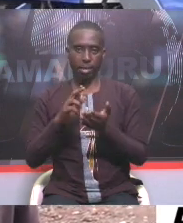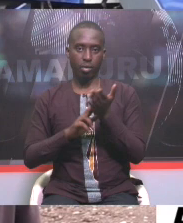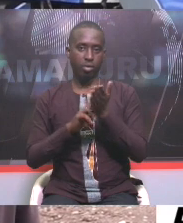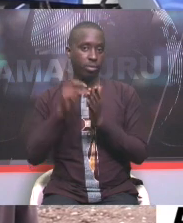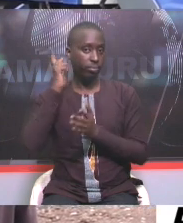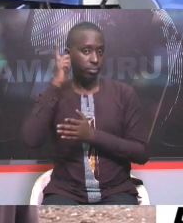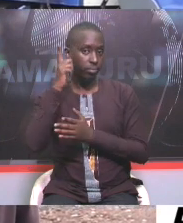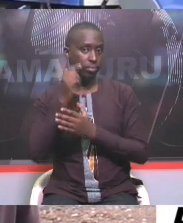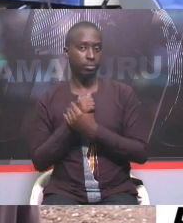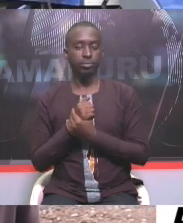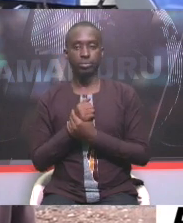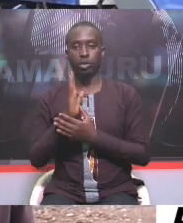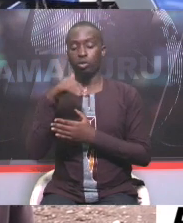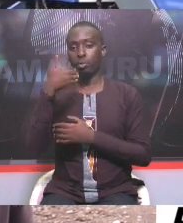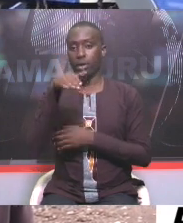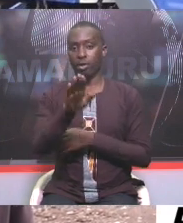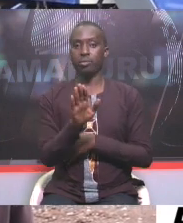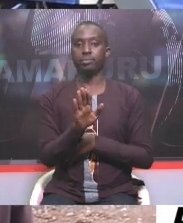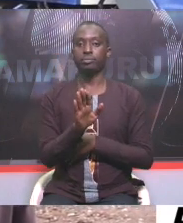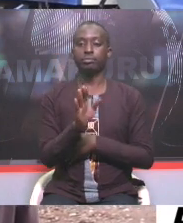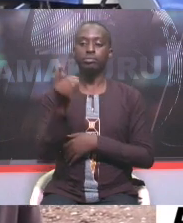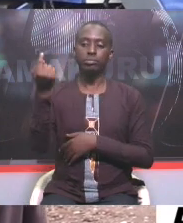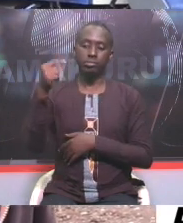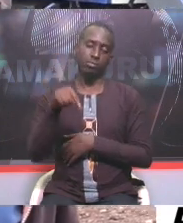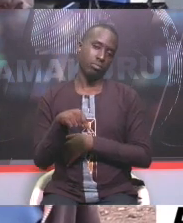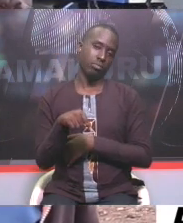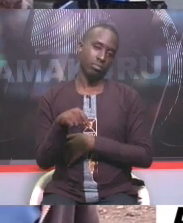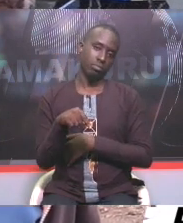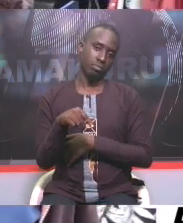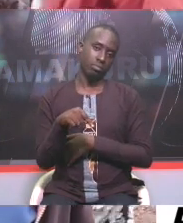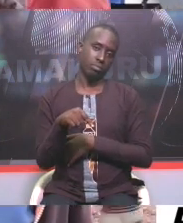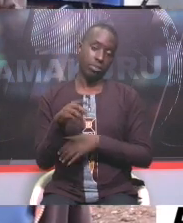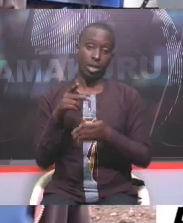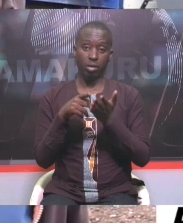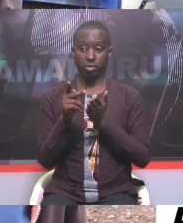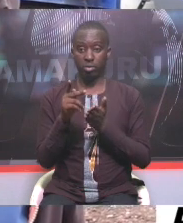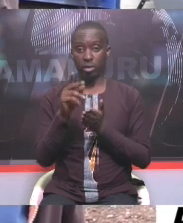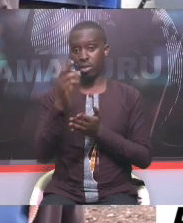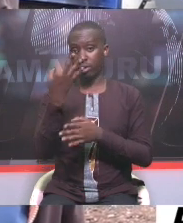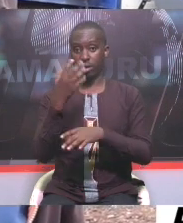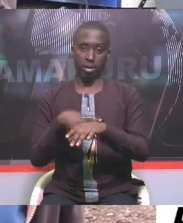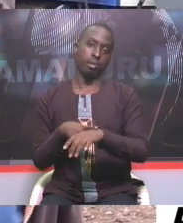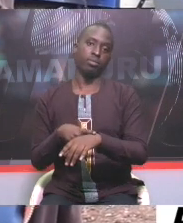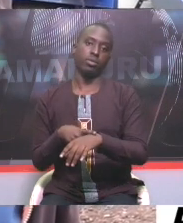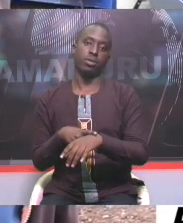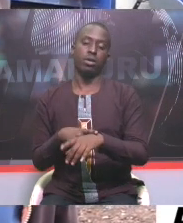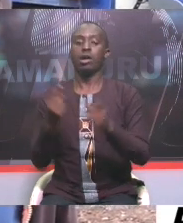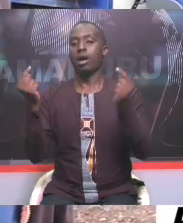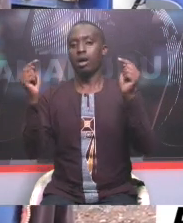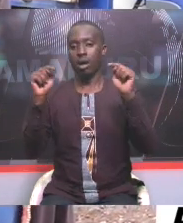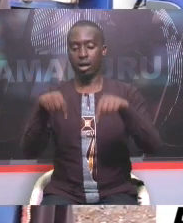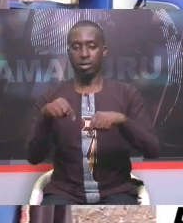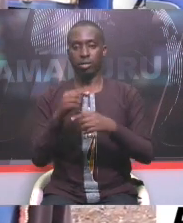money. Nyuma yaho aragaruka, ubwo yaguze amayinite inshuro eshatu